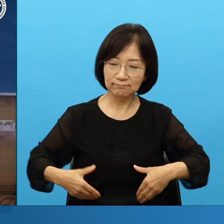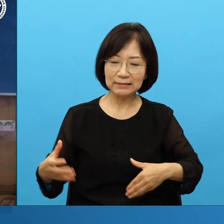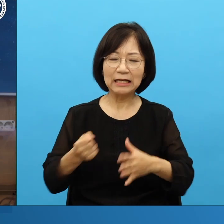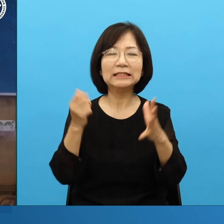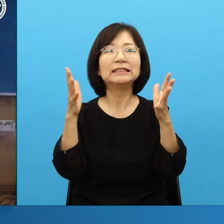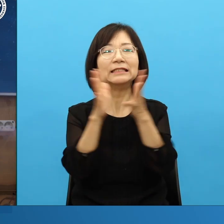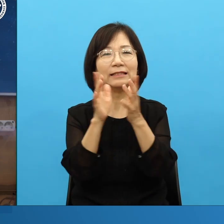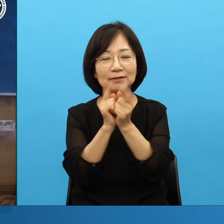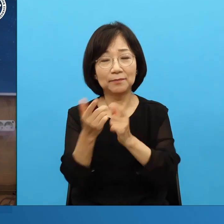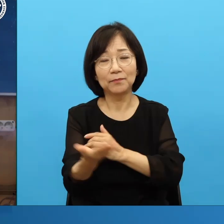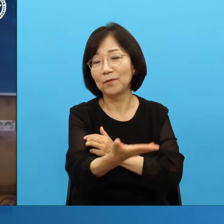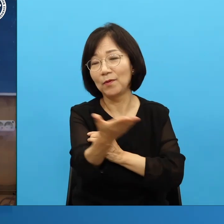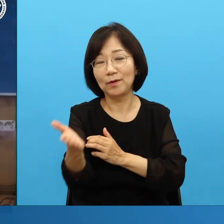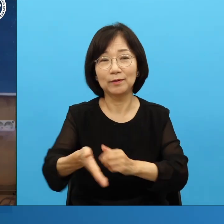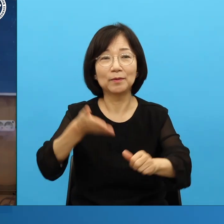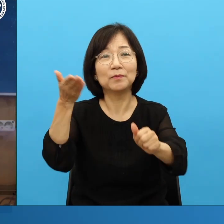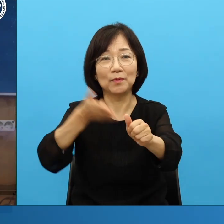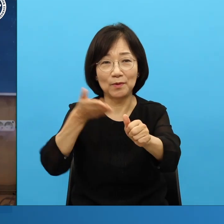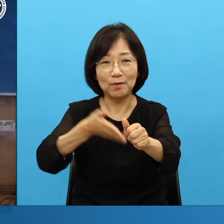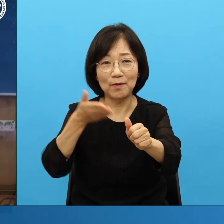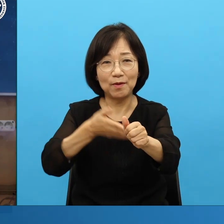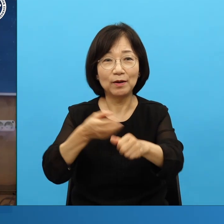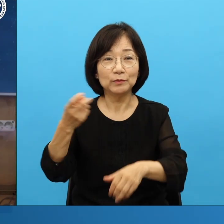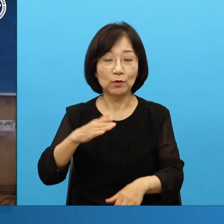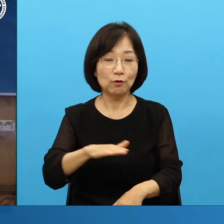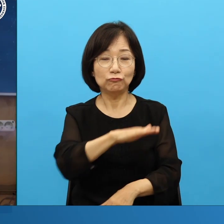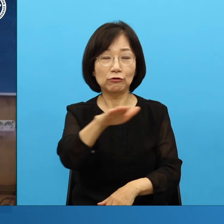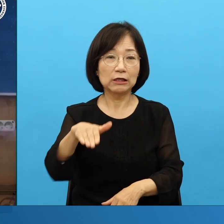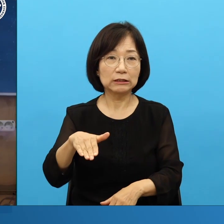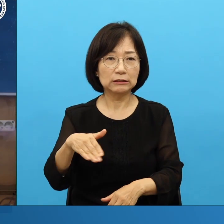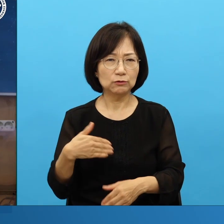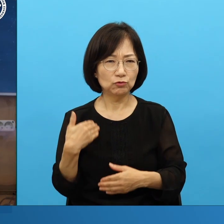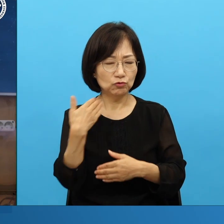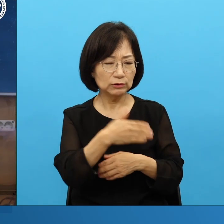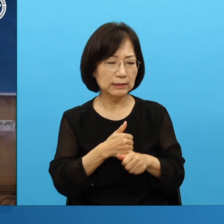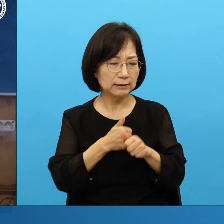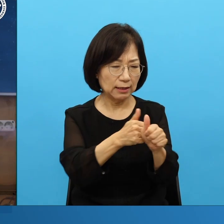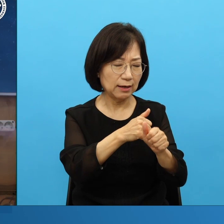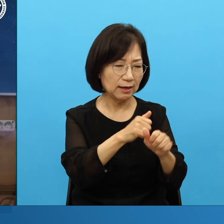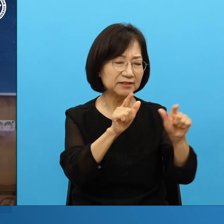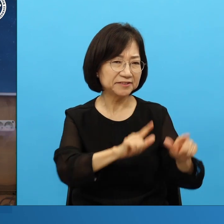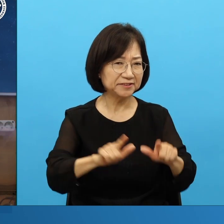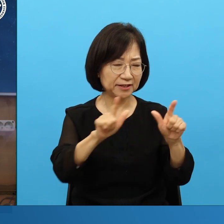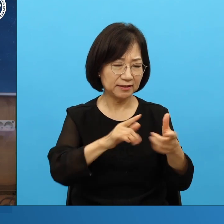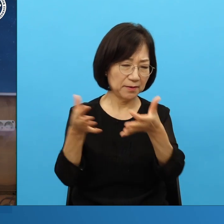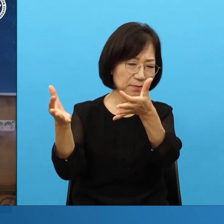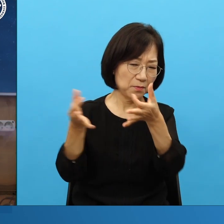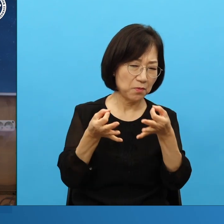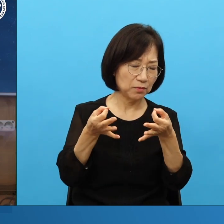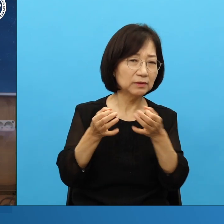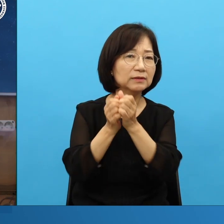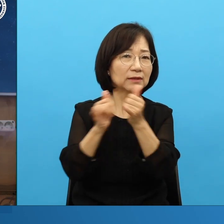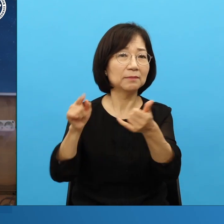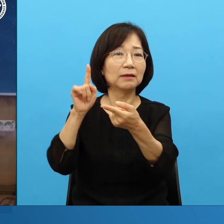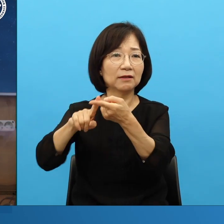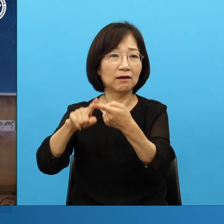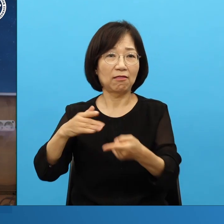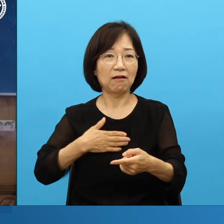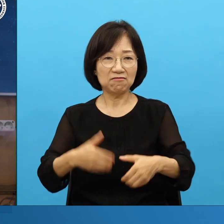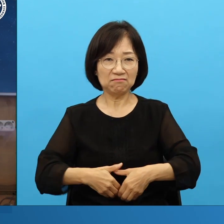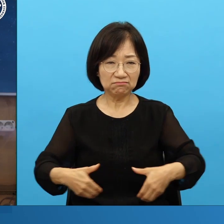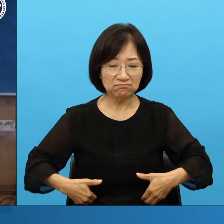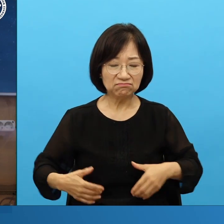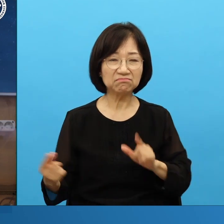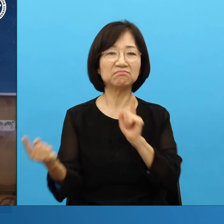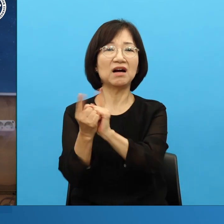친히 너희를 권하고 또한 우리를 육신에 따라 행하는 자로 여기는 자들에 대하여 내가 담대히 대하는 것